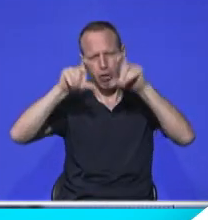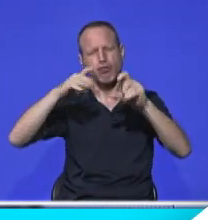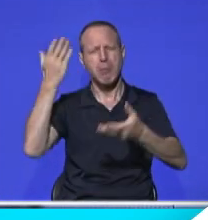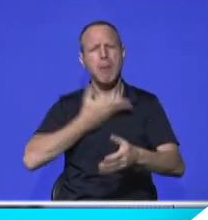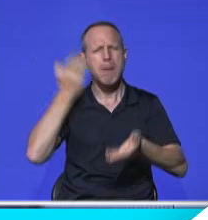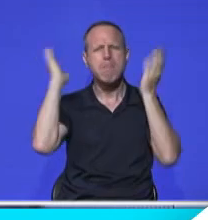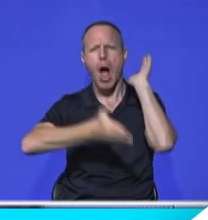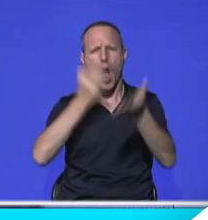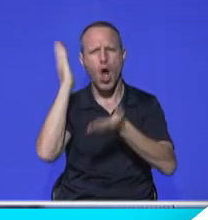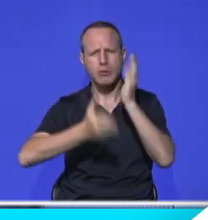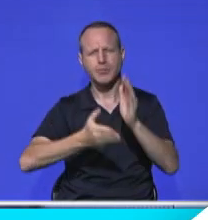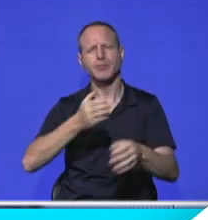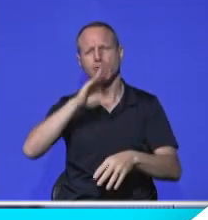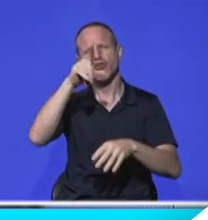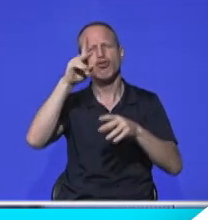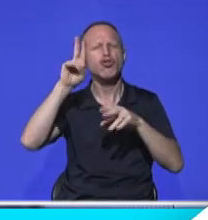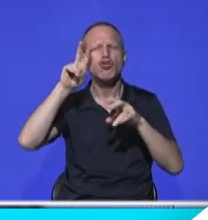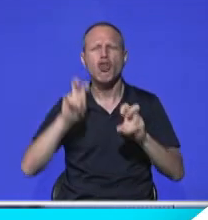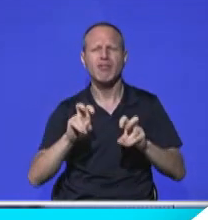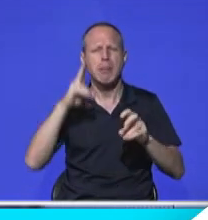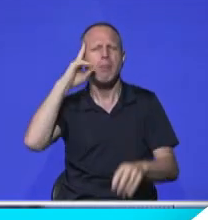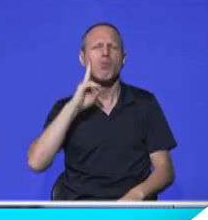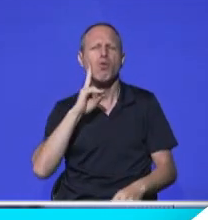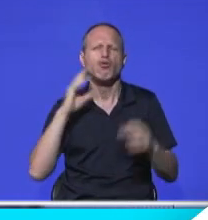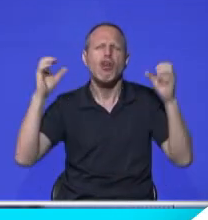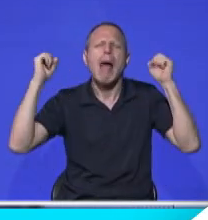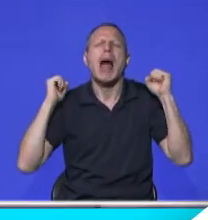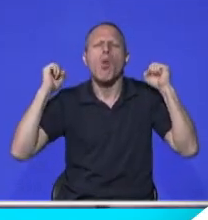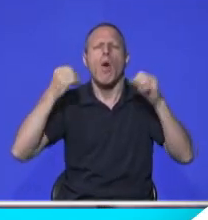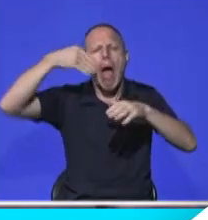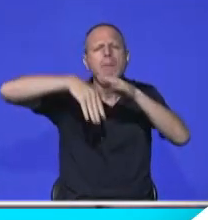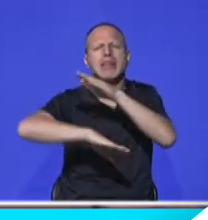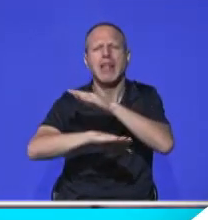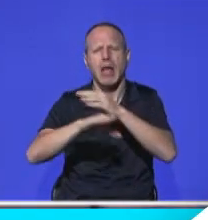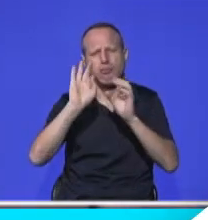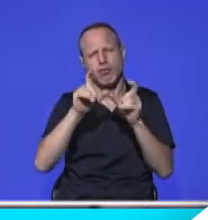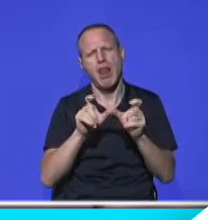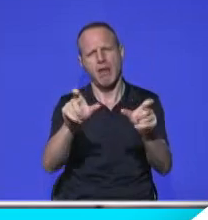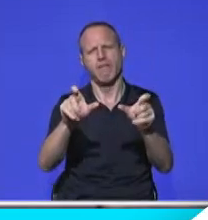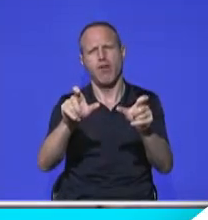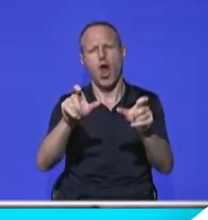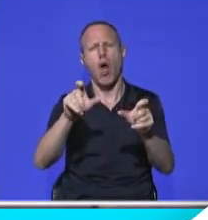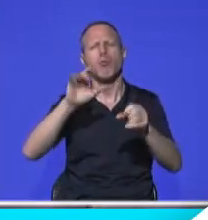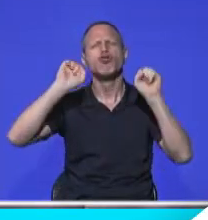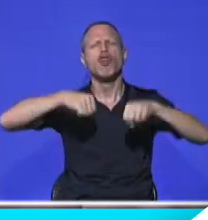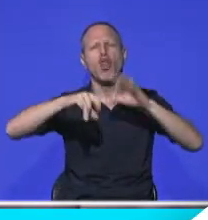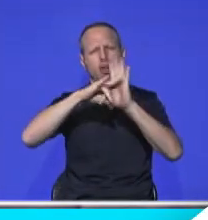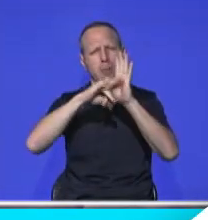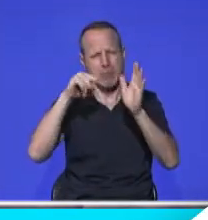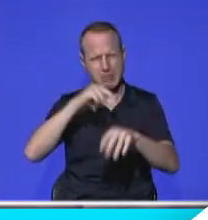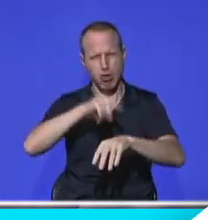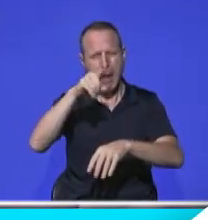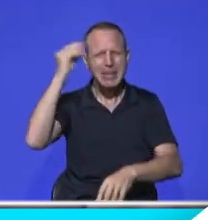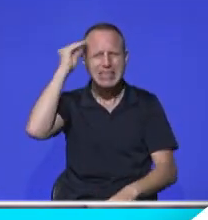מתחת לאלונקה, בטענה שהם שם כדי לפלום את הפגיעה בשלטון החוק בזמן שהם ייזכרו בדפי